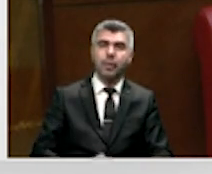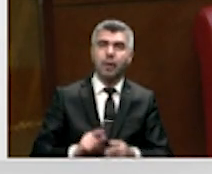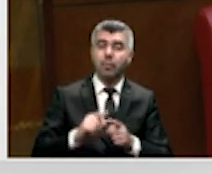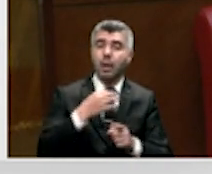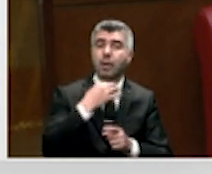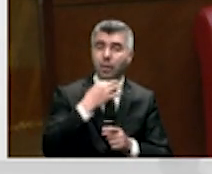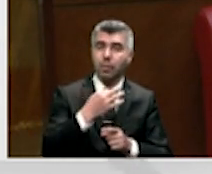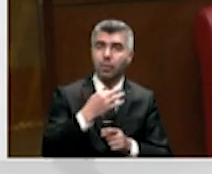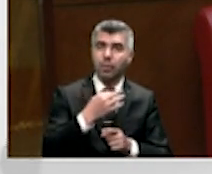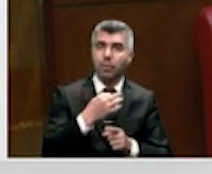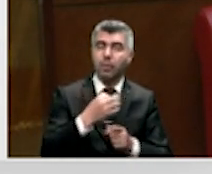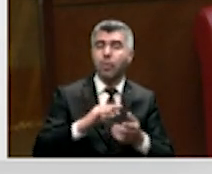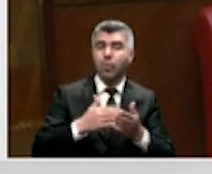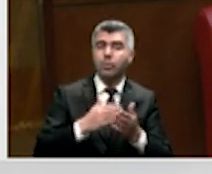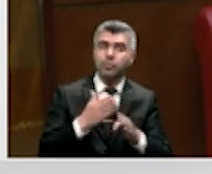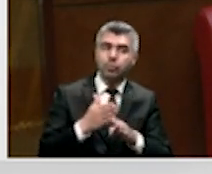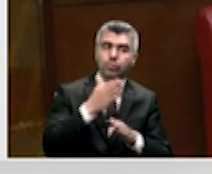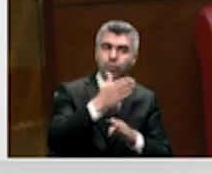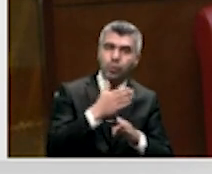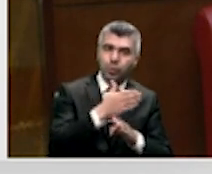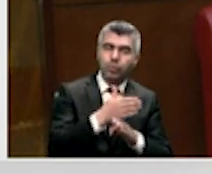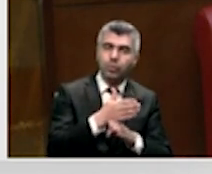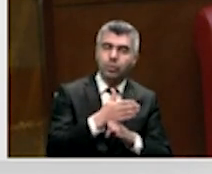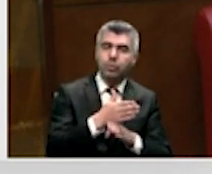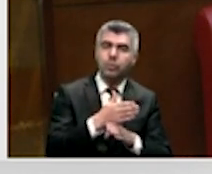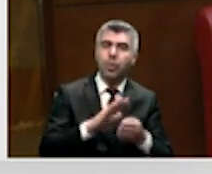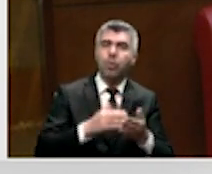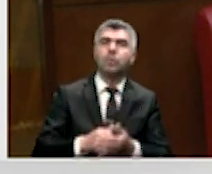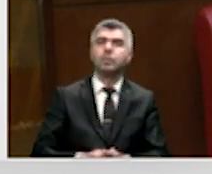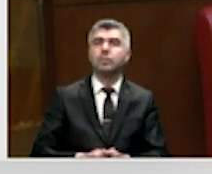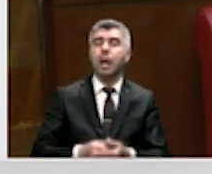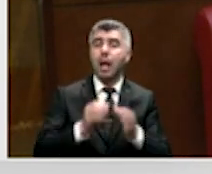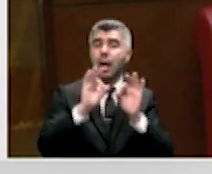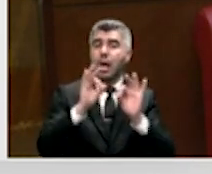بان احنا تنمشيو لهاد الوسيله لان عدد